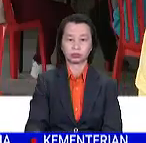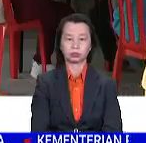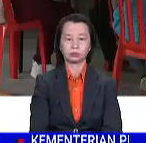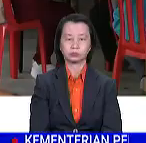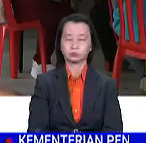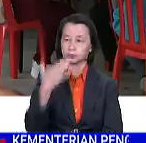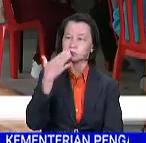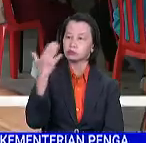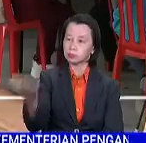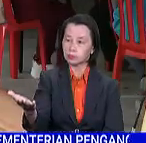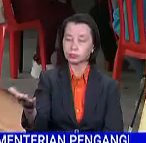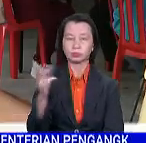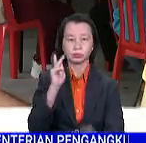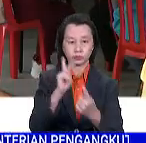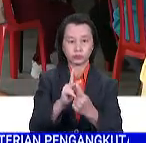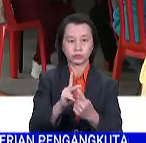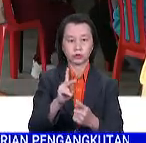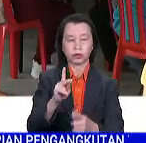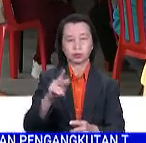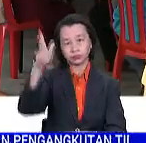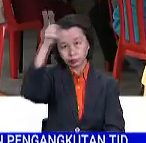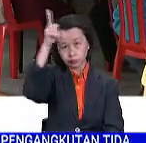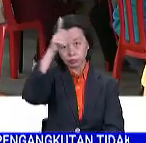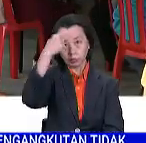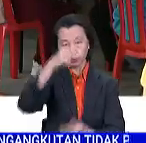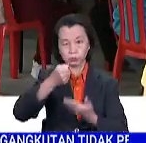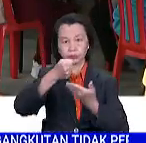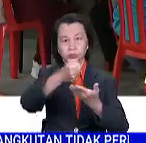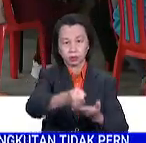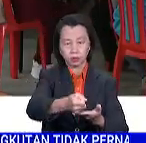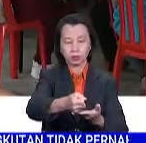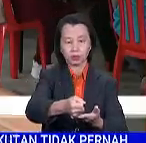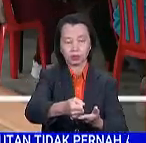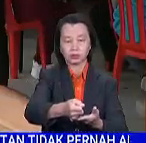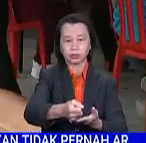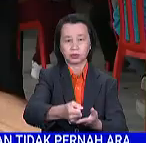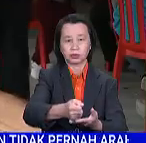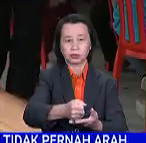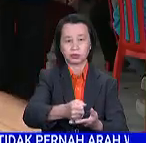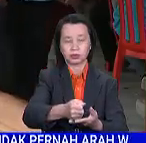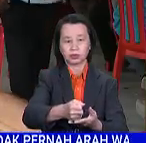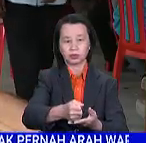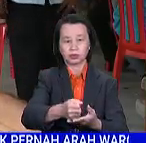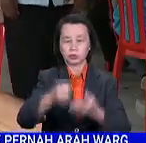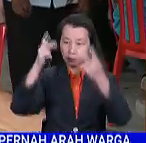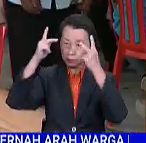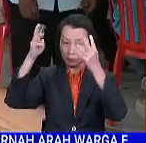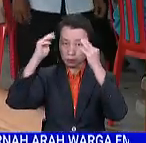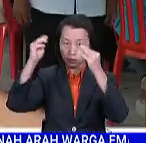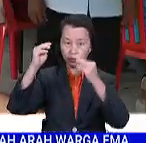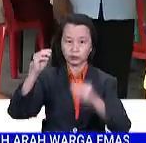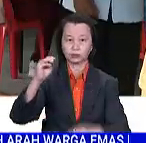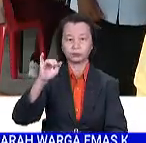Terima kasih juga kepada untuk kerajaan untuk bantuan yang Perdana Menteri yang